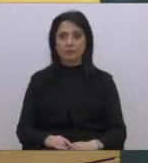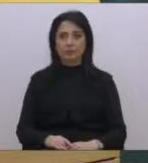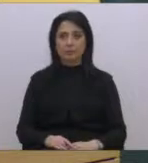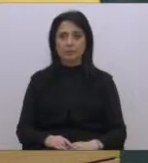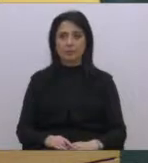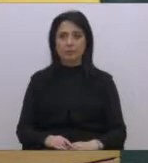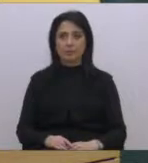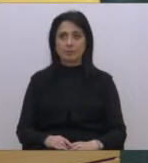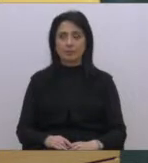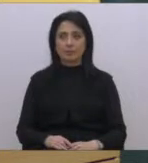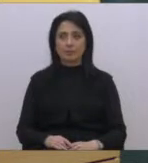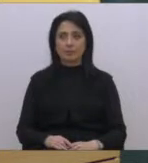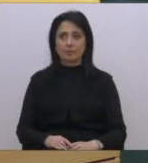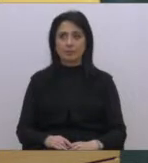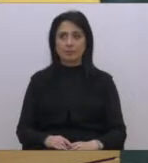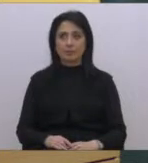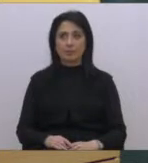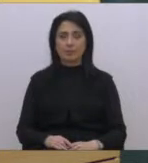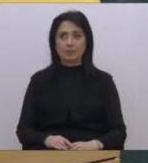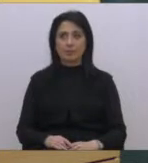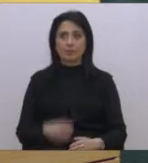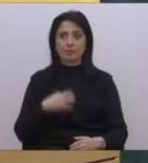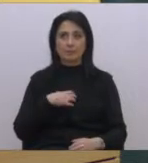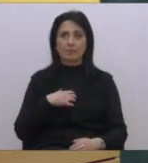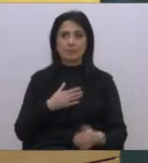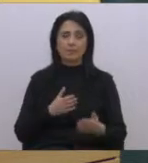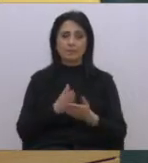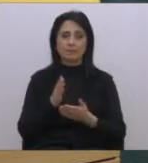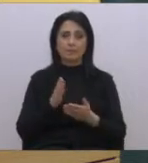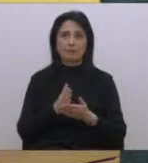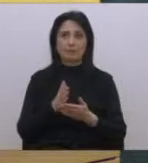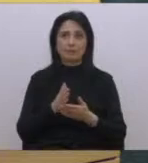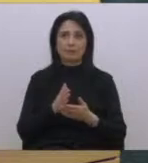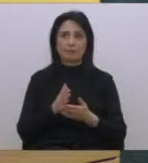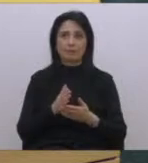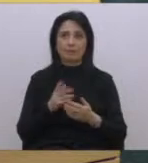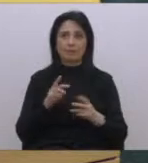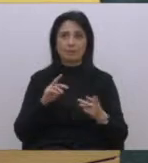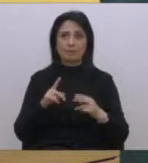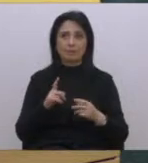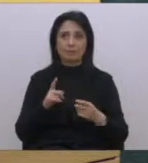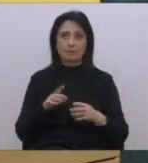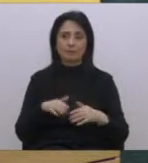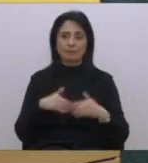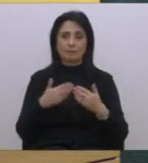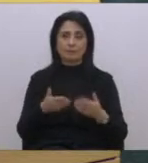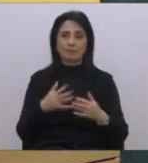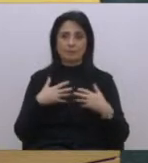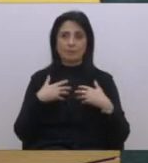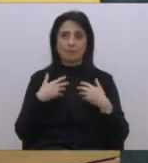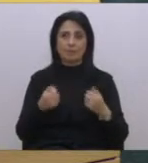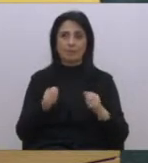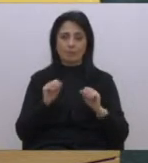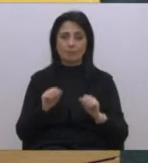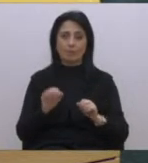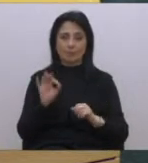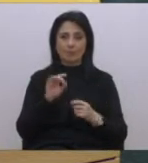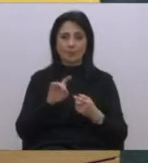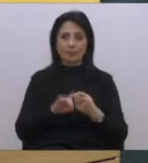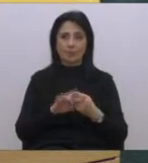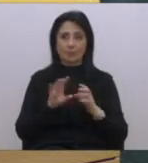harci. Esca Hlaut, ziritati principii, da, naturile bebe, da, ce mutava ze bulia, ce am telubis, da, ce se